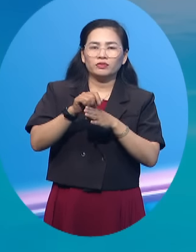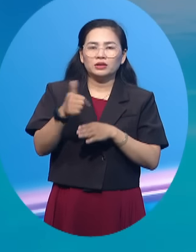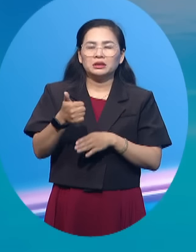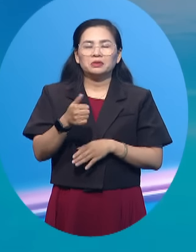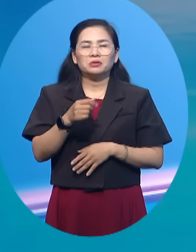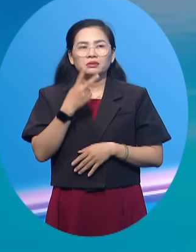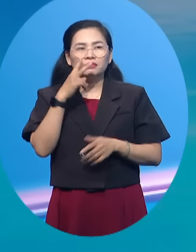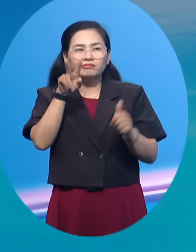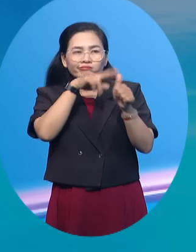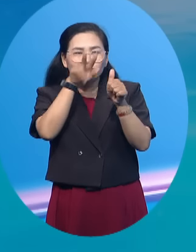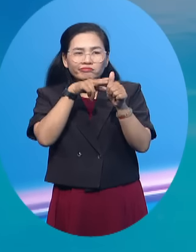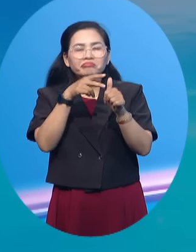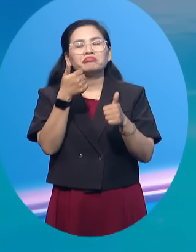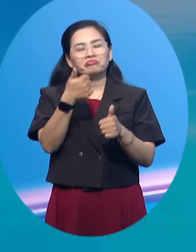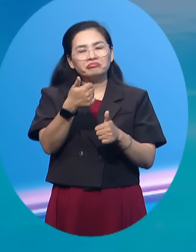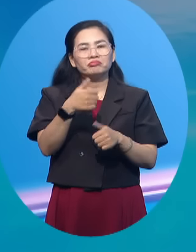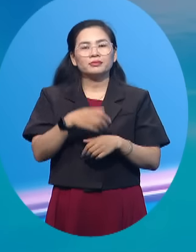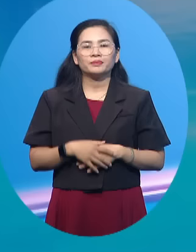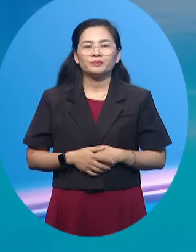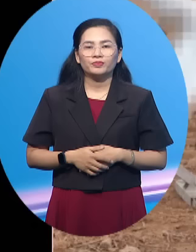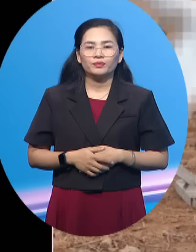thử nghiệm loại vũ khí này gần đây.